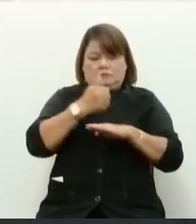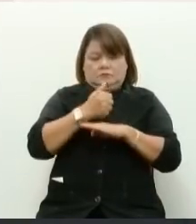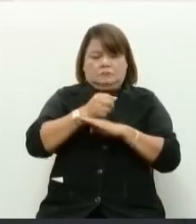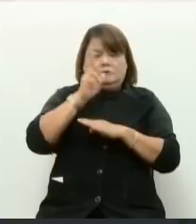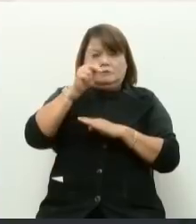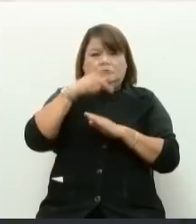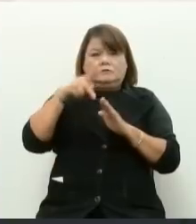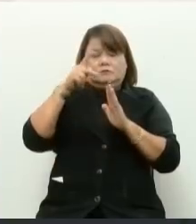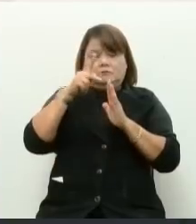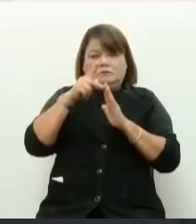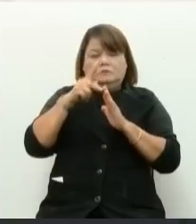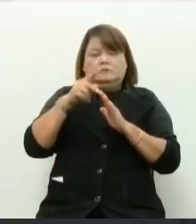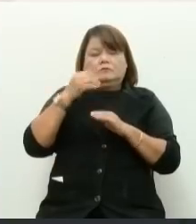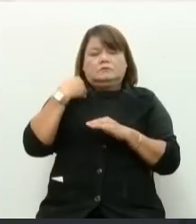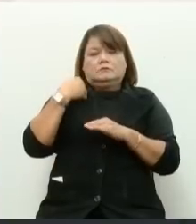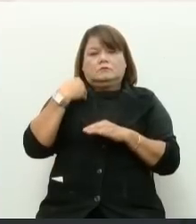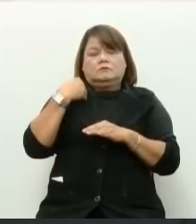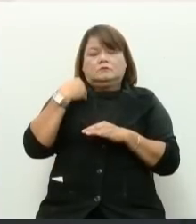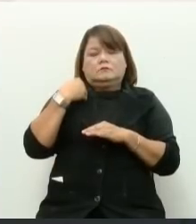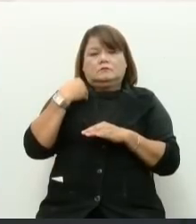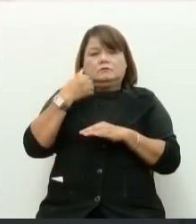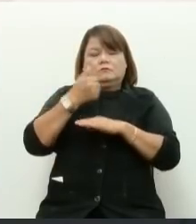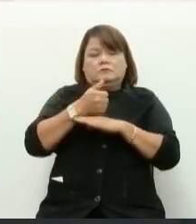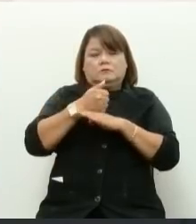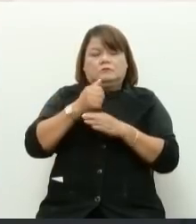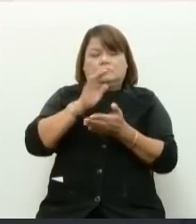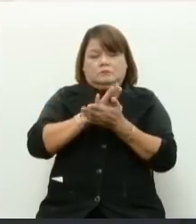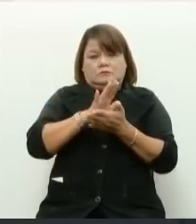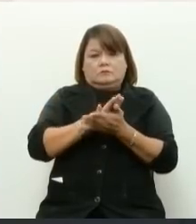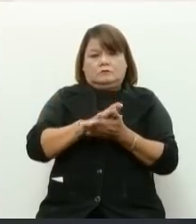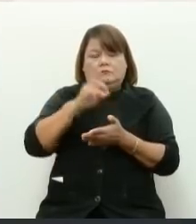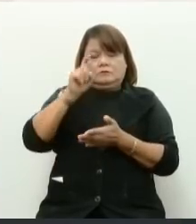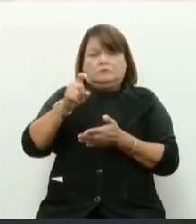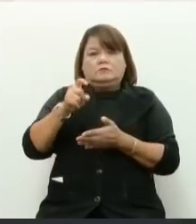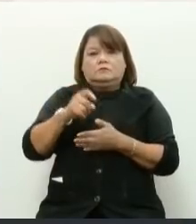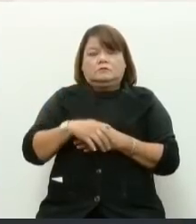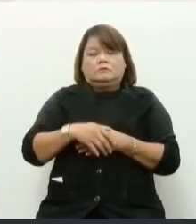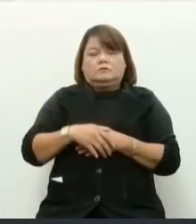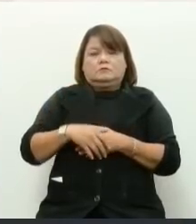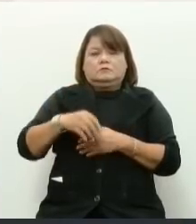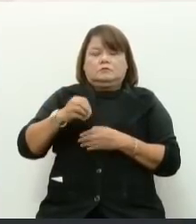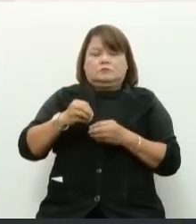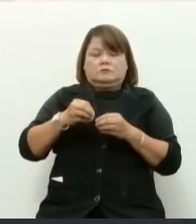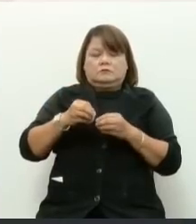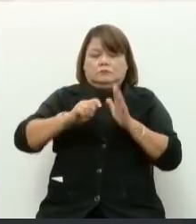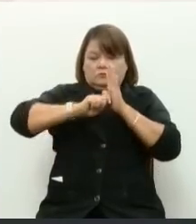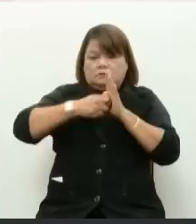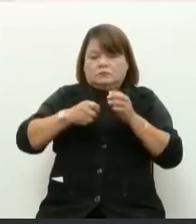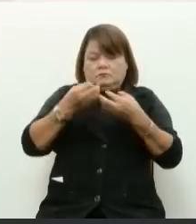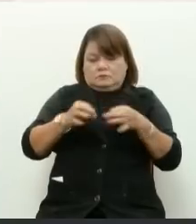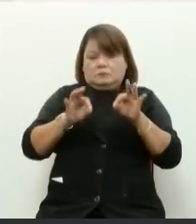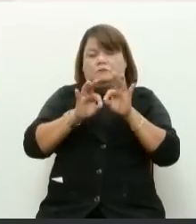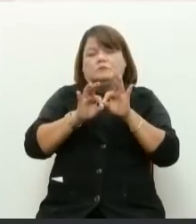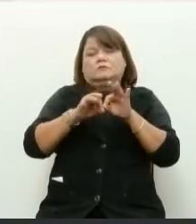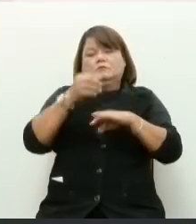ที่ผู้อำนวยการโรงเรียนเนี่ยก่อนที่คุณครูจะส่งเนี่ยท่านต้องเป็นแบบตัวคีย์สำคัญคีย์แมนสำคัญคีย์ซัคเซสสำคั